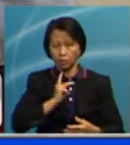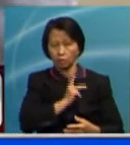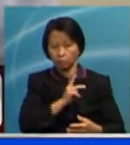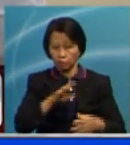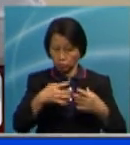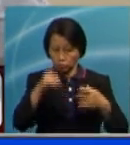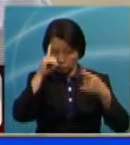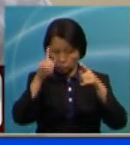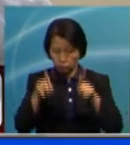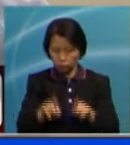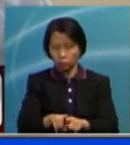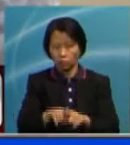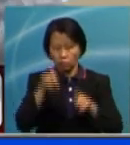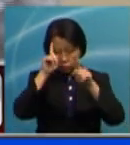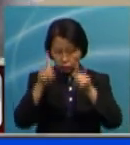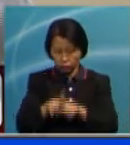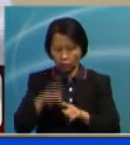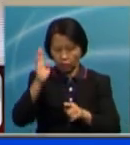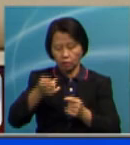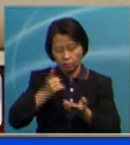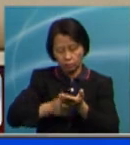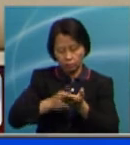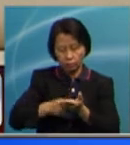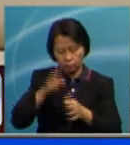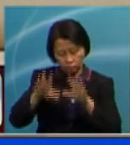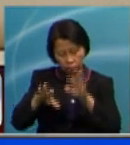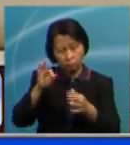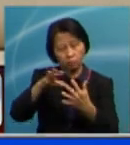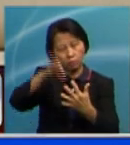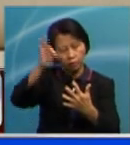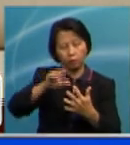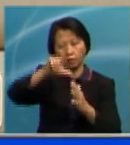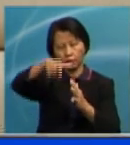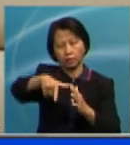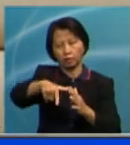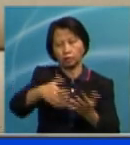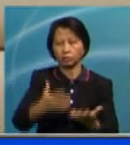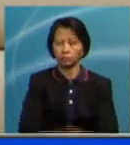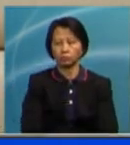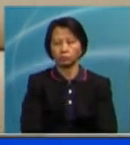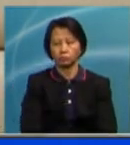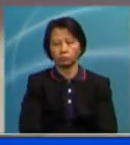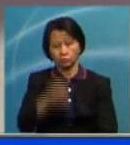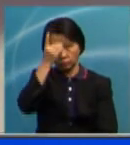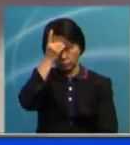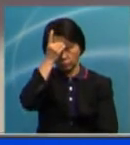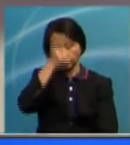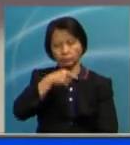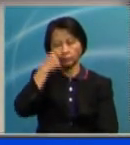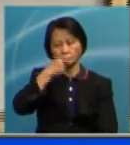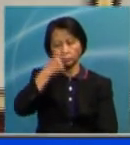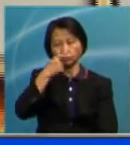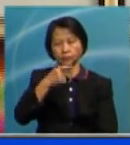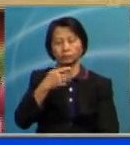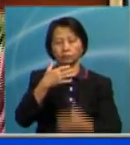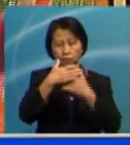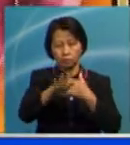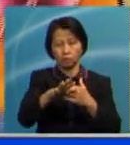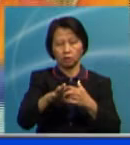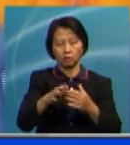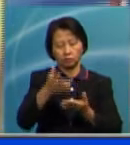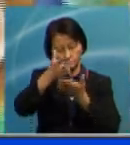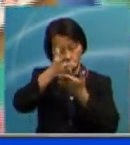sudahuju kita look at the but it will be decided by the cabinet dat seri Ahmar Husni berkata demikian selepas